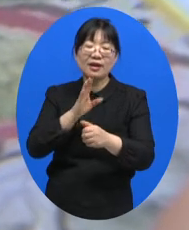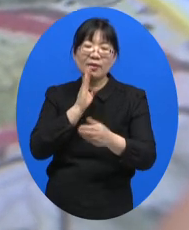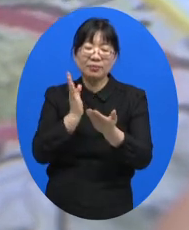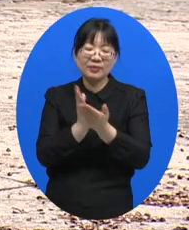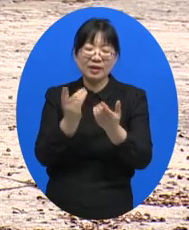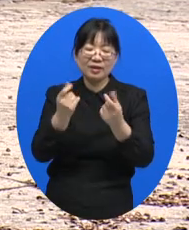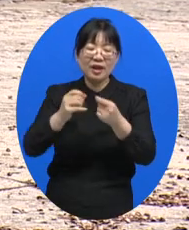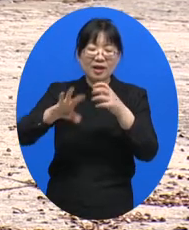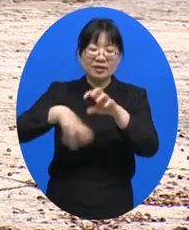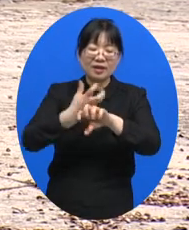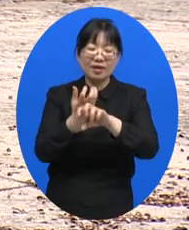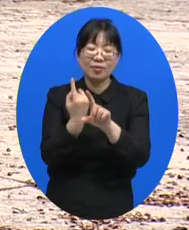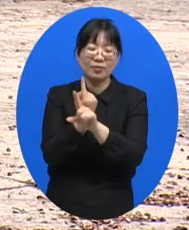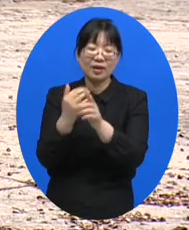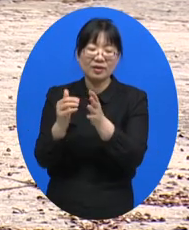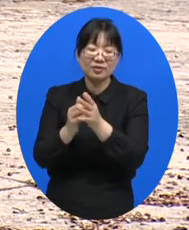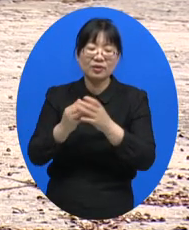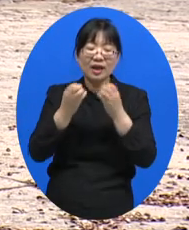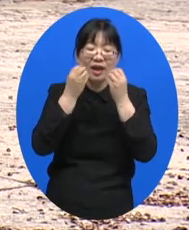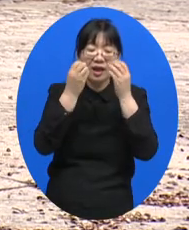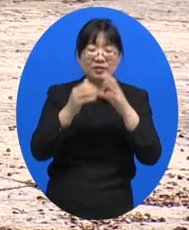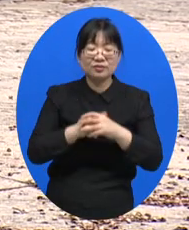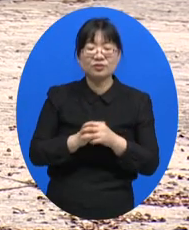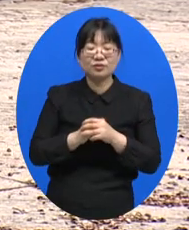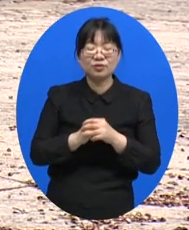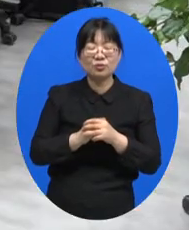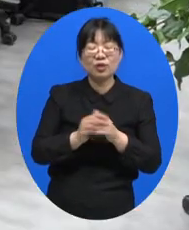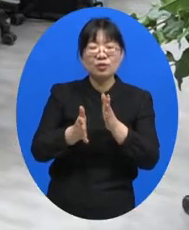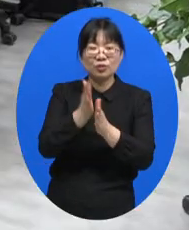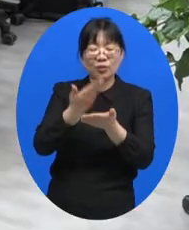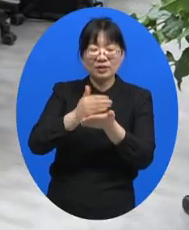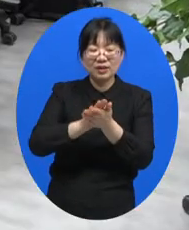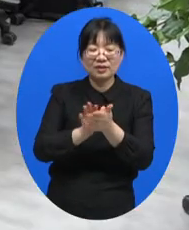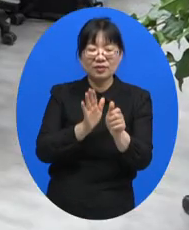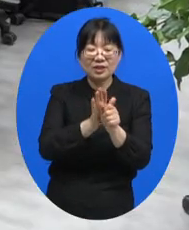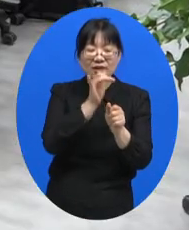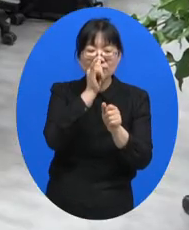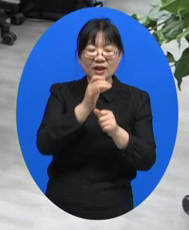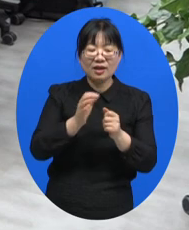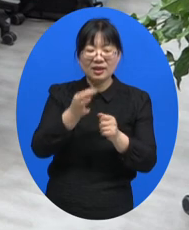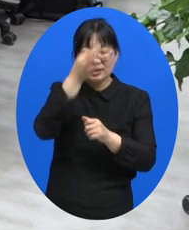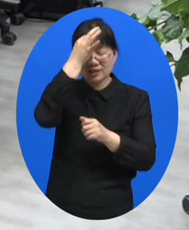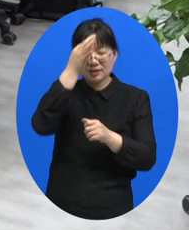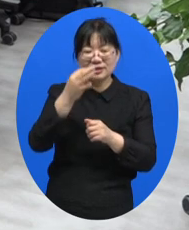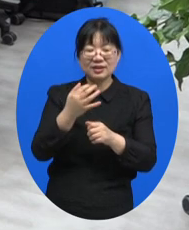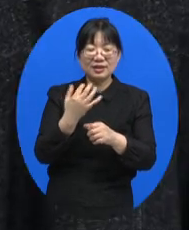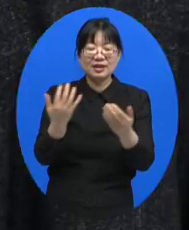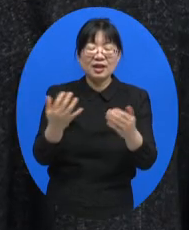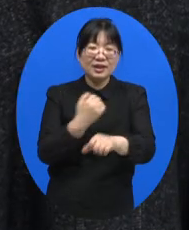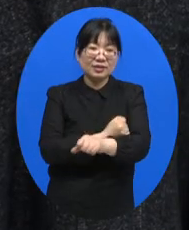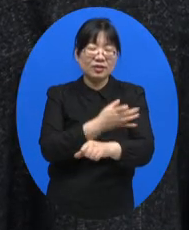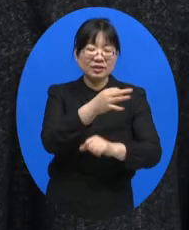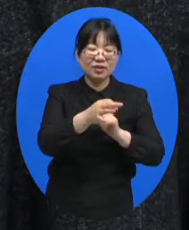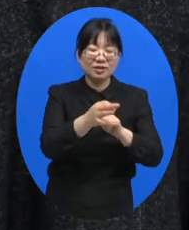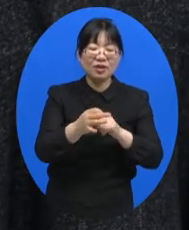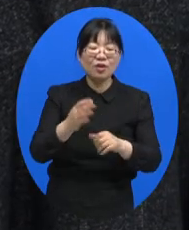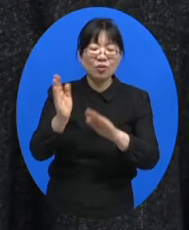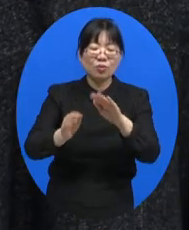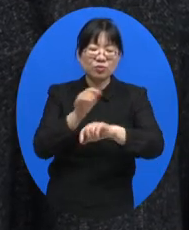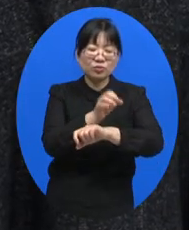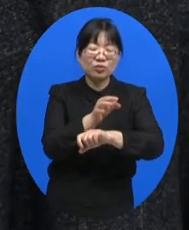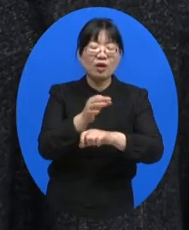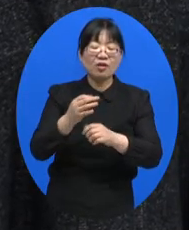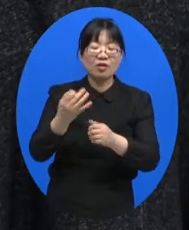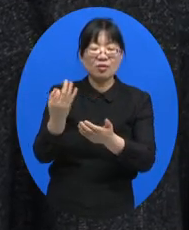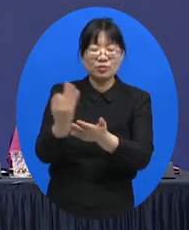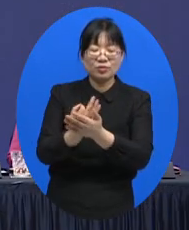개혁하고 신규 도비 보조 사업 추진 시 재정 분담 비율 사전 협의, 기준 인건비 현실화를 위한 공무원 보수 상승률 반영